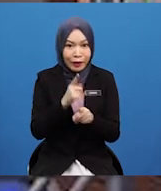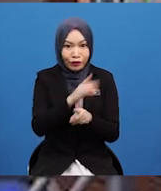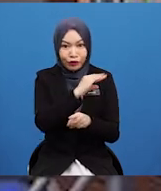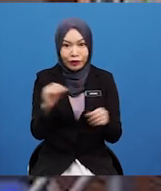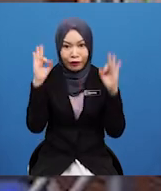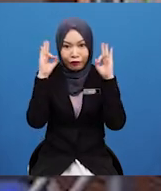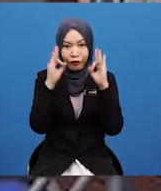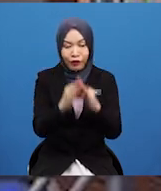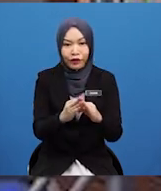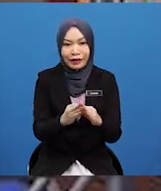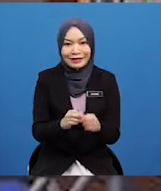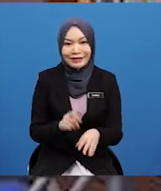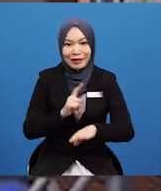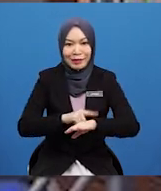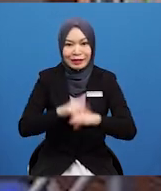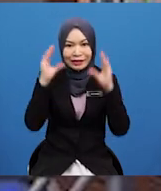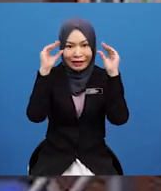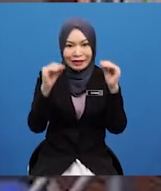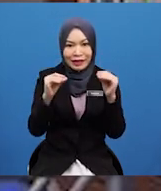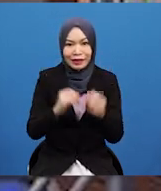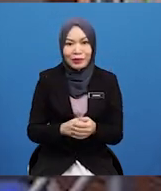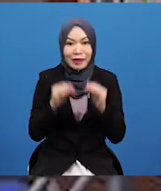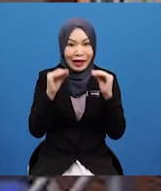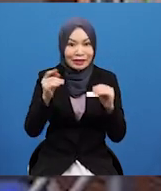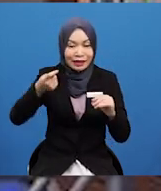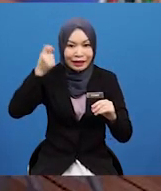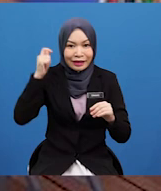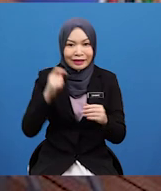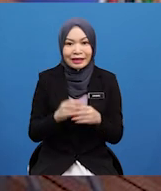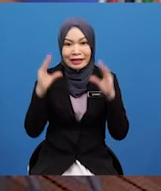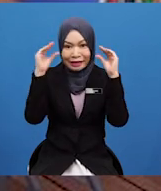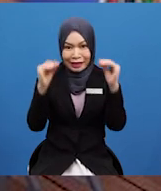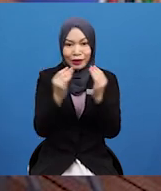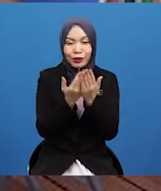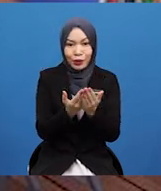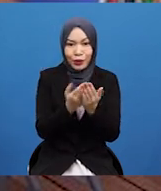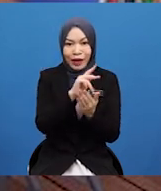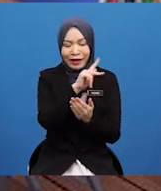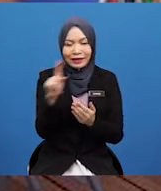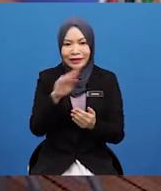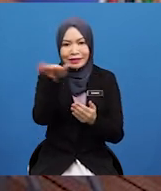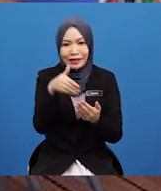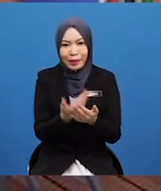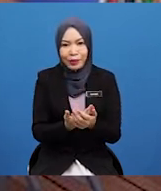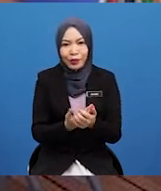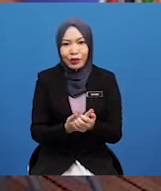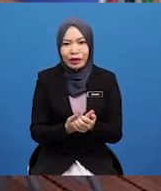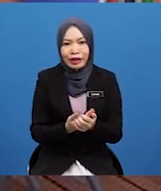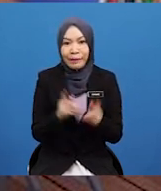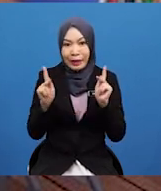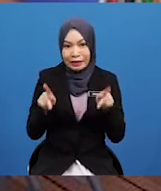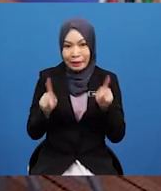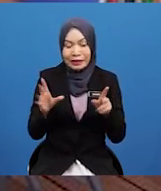fokus ketika cikgu mengajar sebentar tadi. cikgu doakan semoga semua